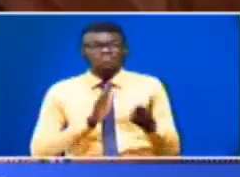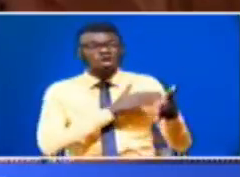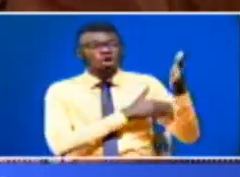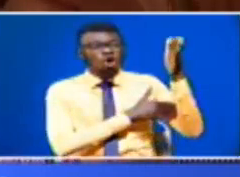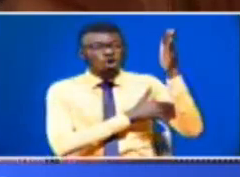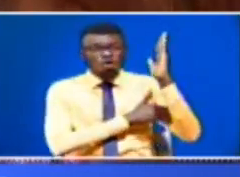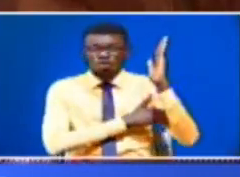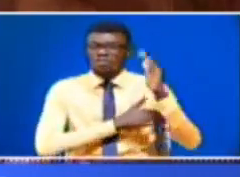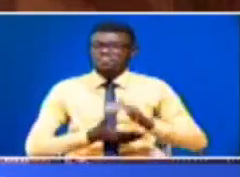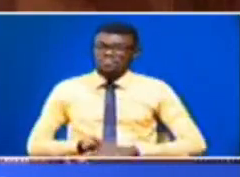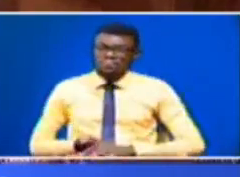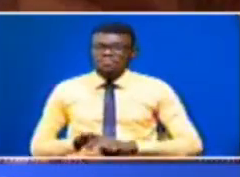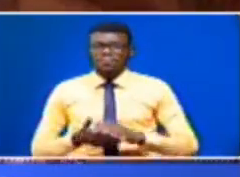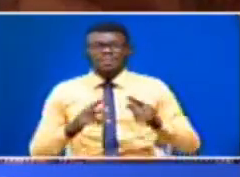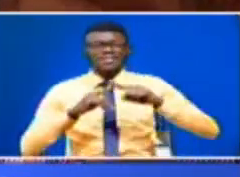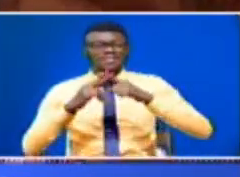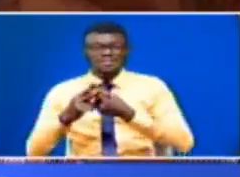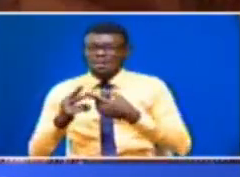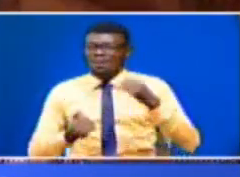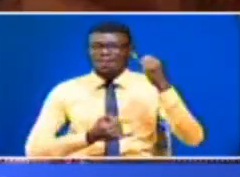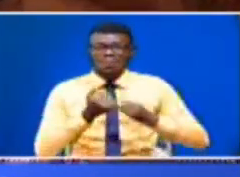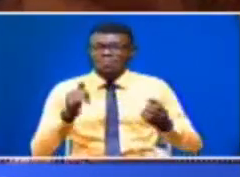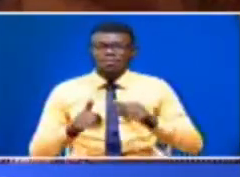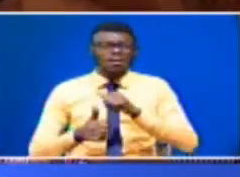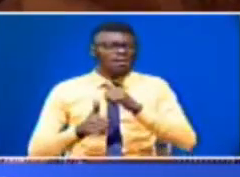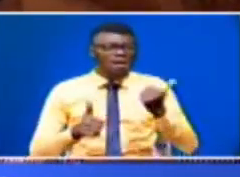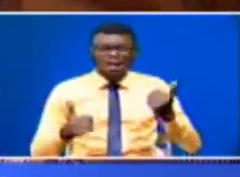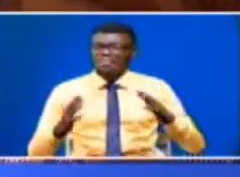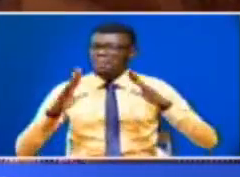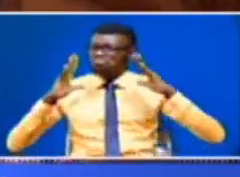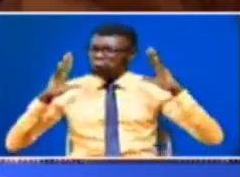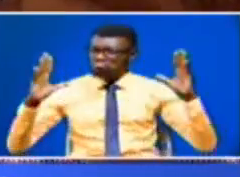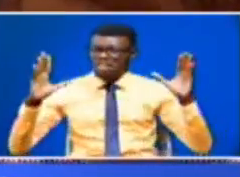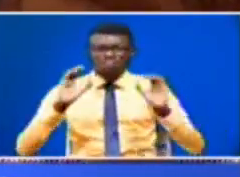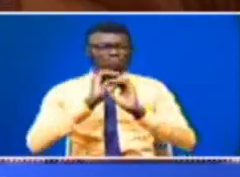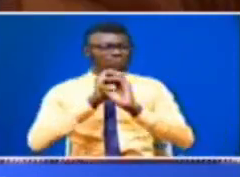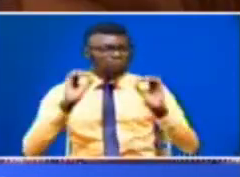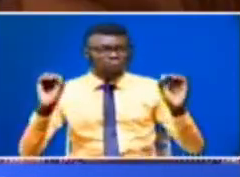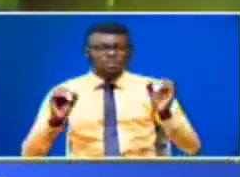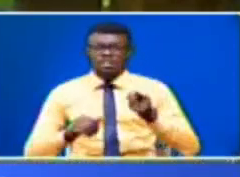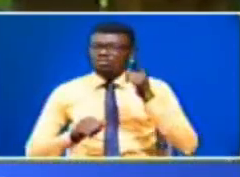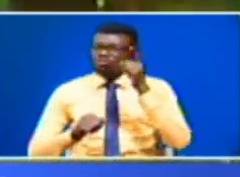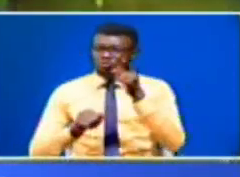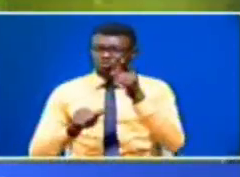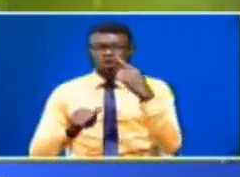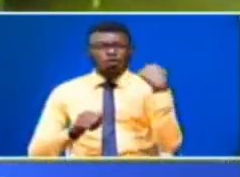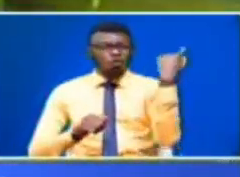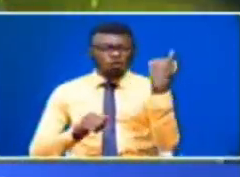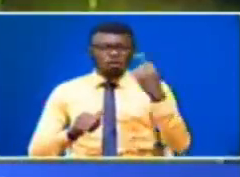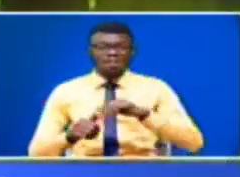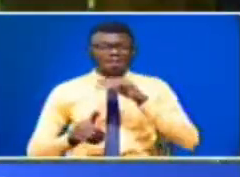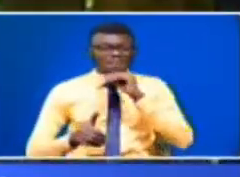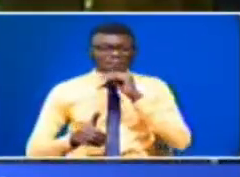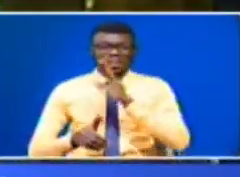Jehovah, Alpha and Omega, there is no one greater. You are lifted up. Babaka